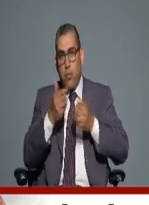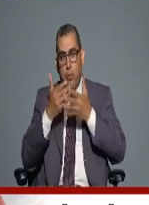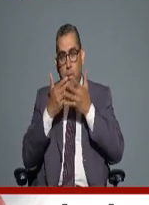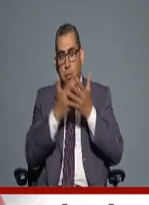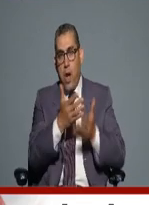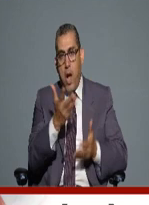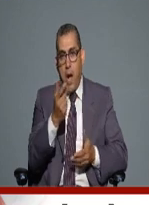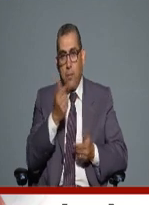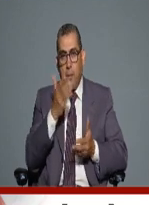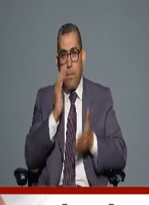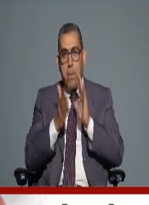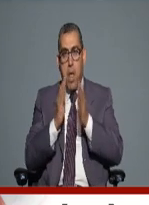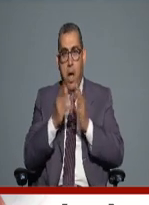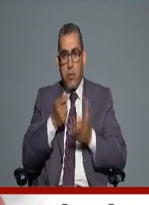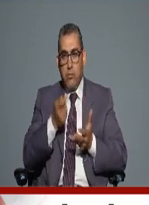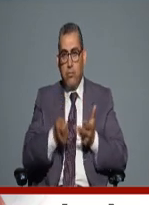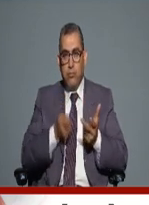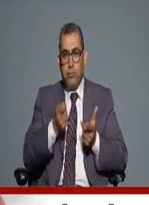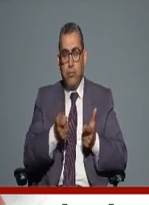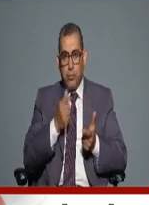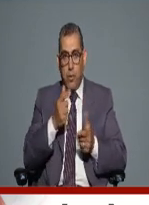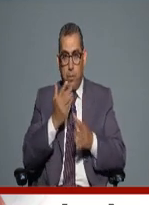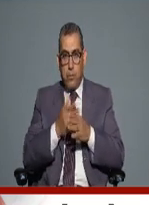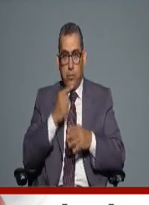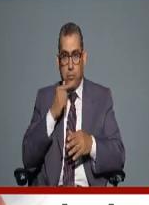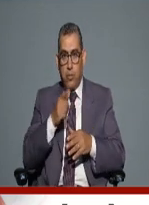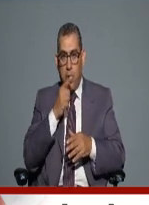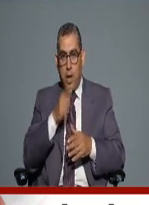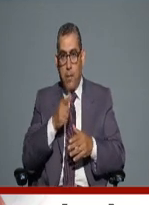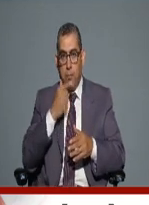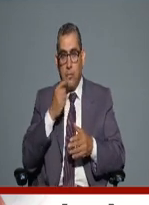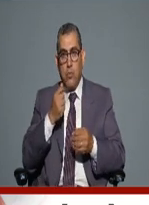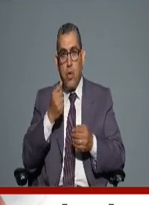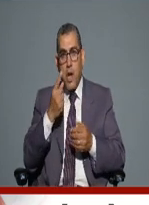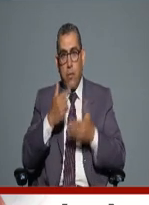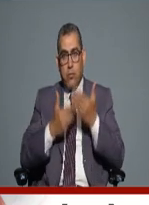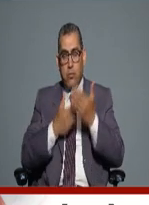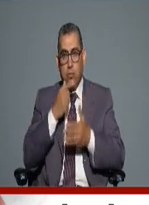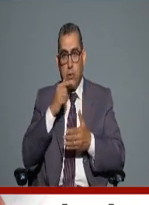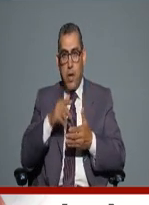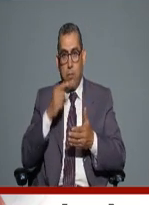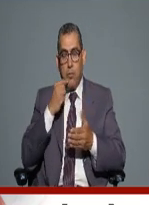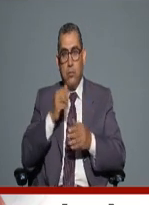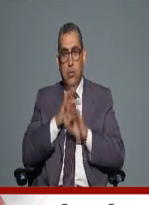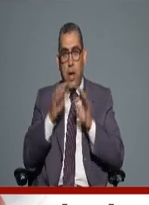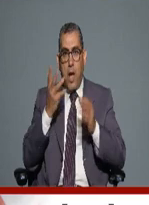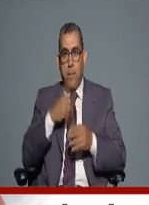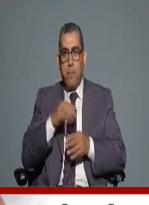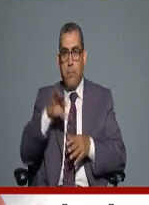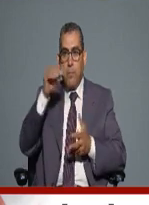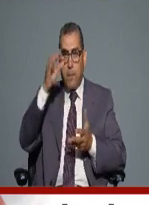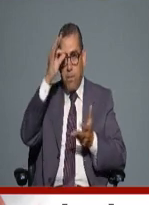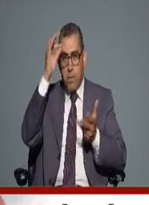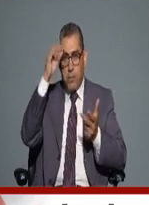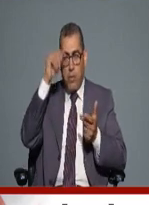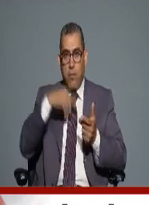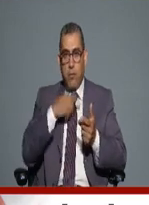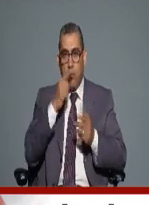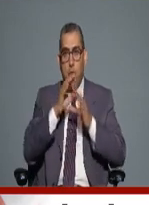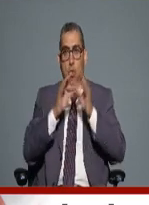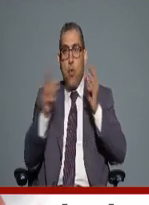من المليارات ويمكن من الجنيهات. هتكلم بس هنا دايما على بعض الأمثلة، أنا مش هقدر أذكر